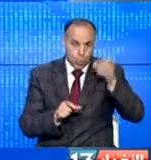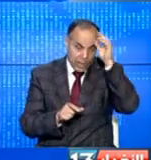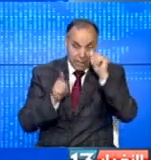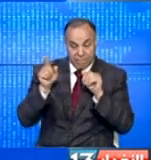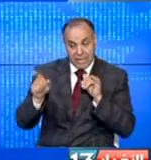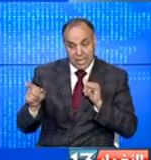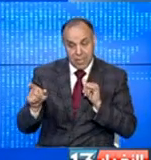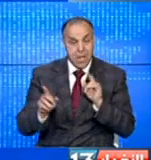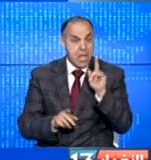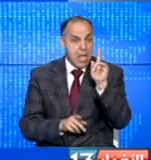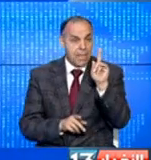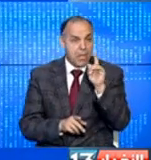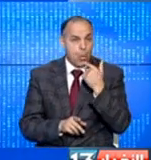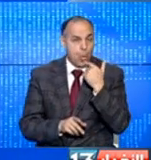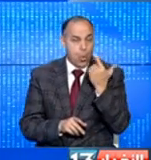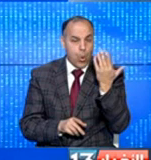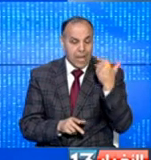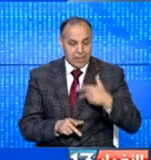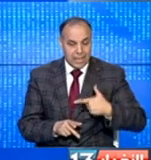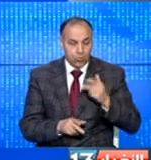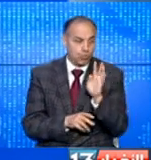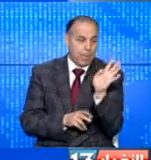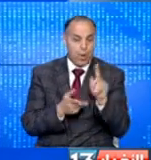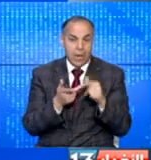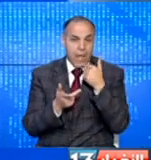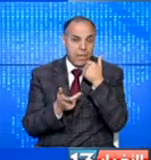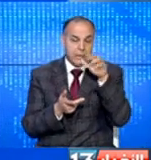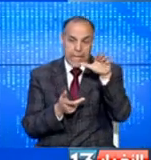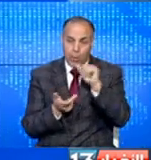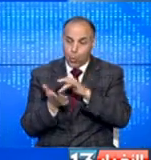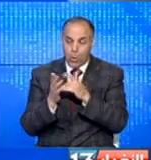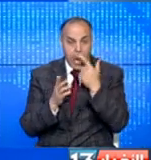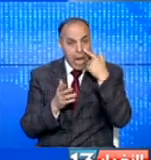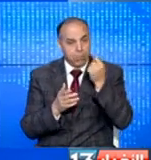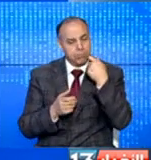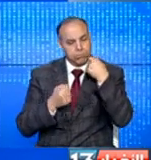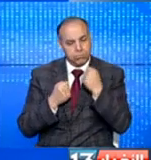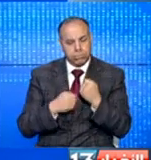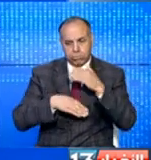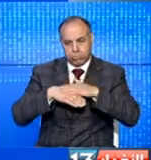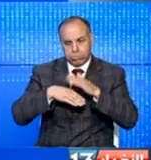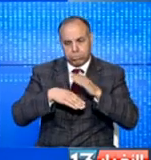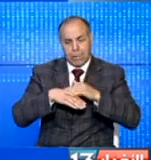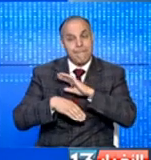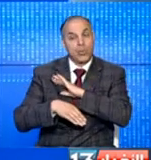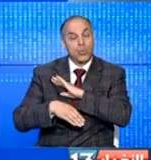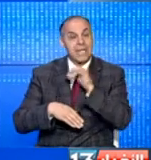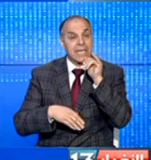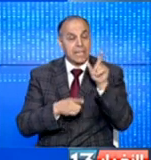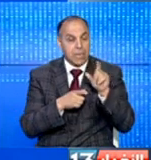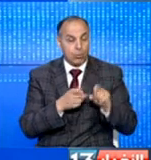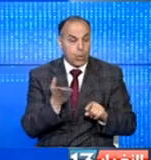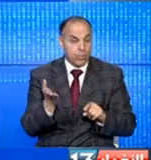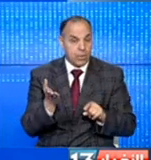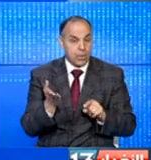هناك، خاصة منها تلك التي تعيش بالشمال، دعت فيه إلى ضرورة الالتزام بتوصيات السلطة المحلية